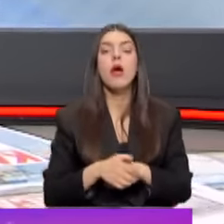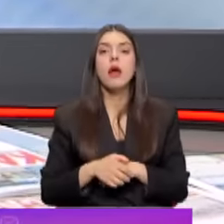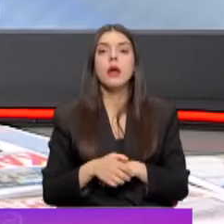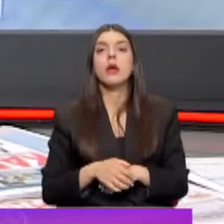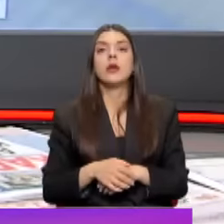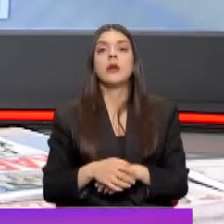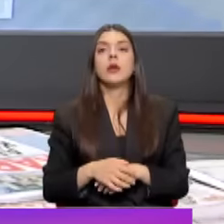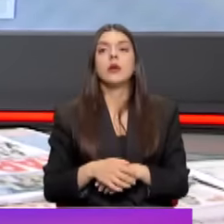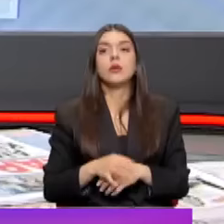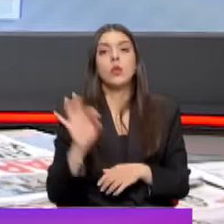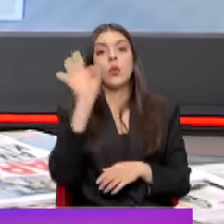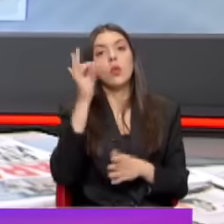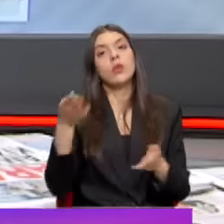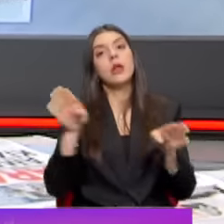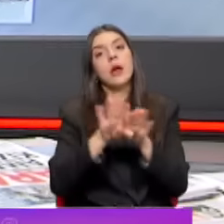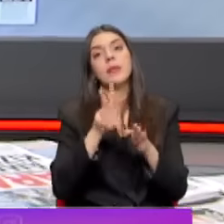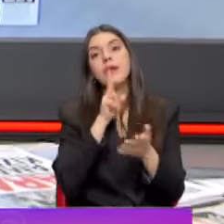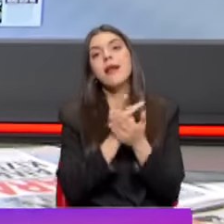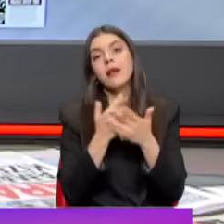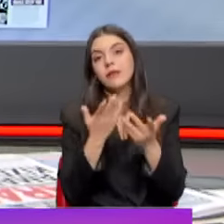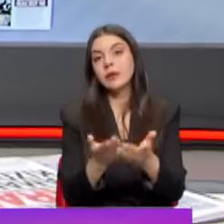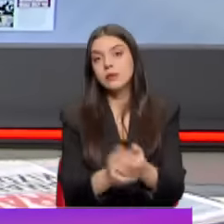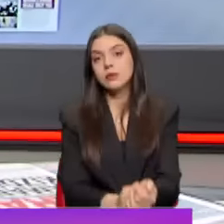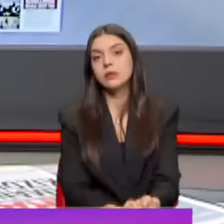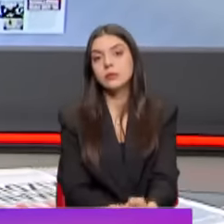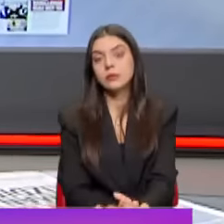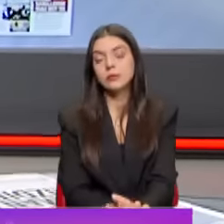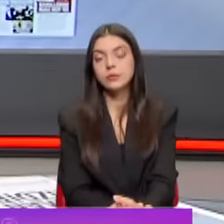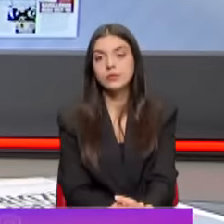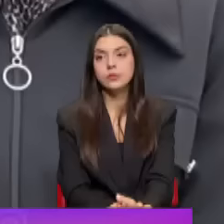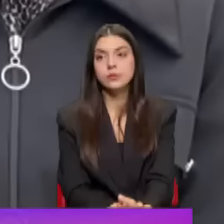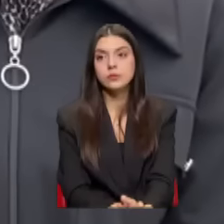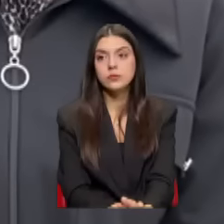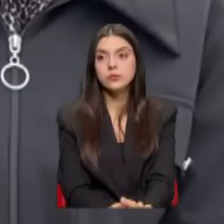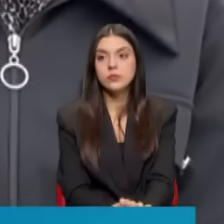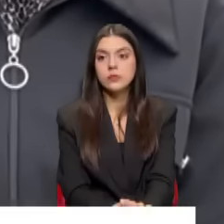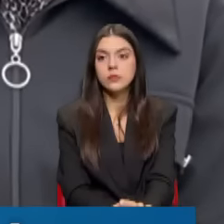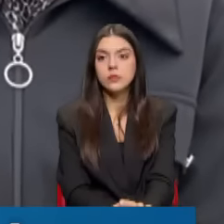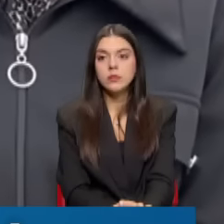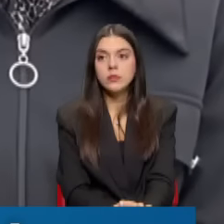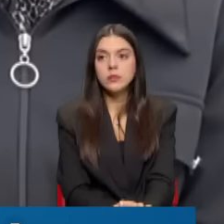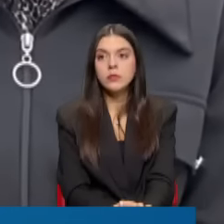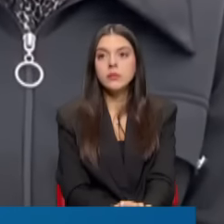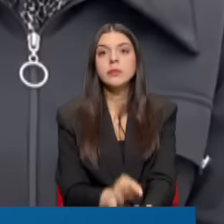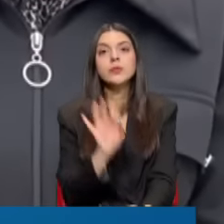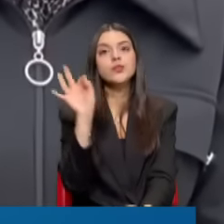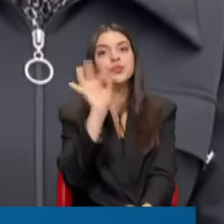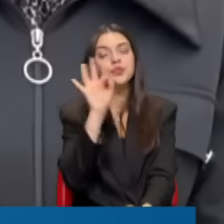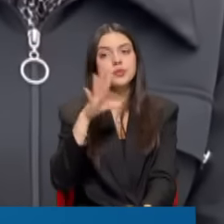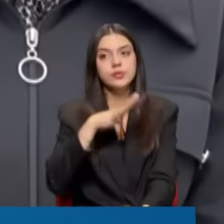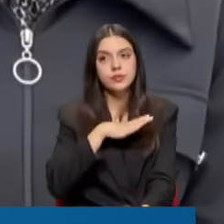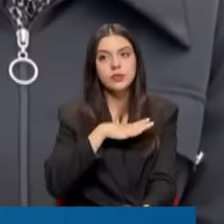Eee okulun kapatılması söz konusu Okulumuzun burada varoluşu